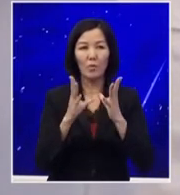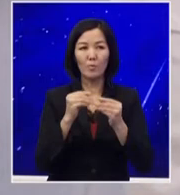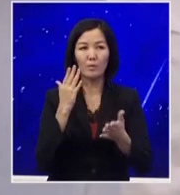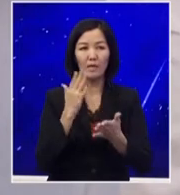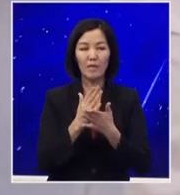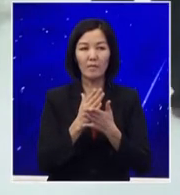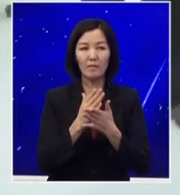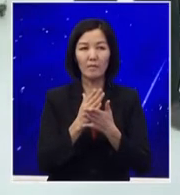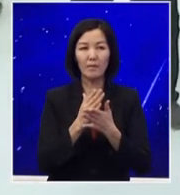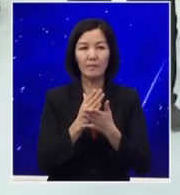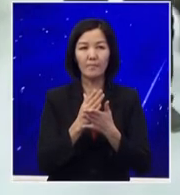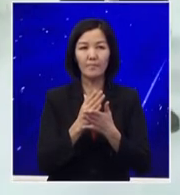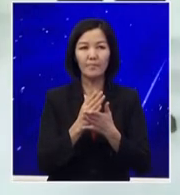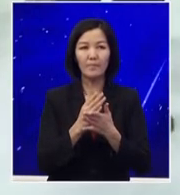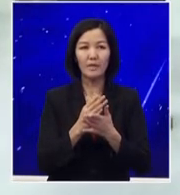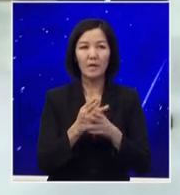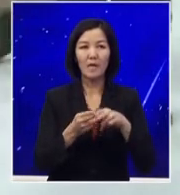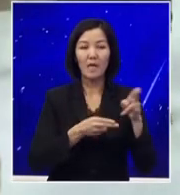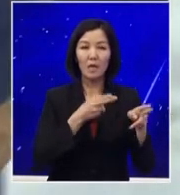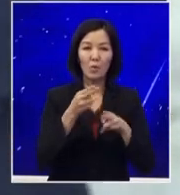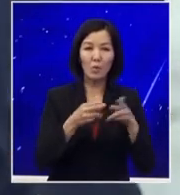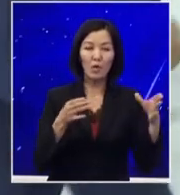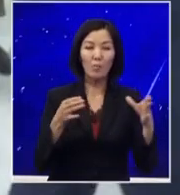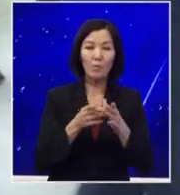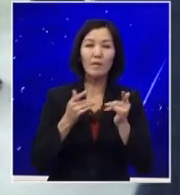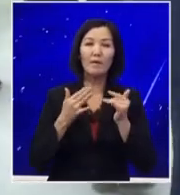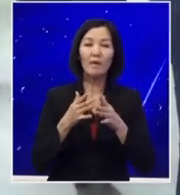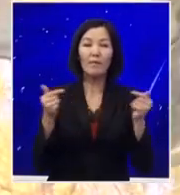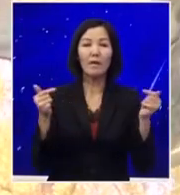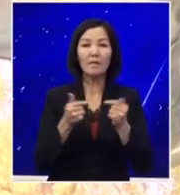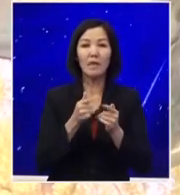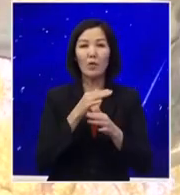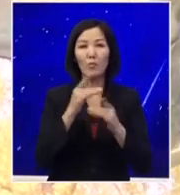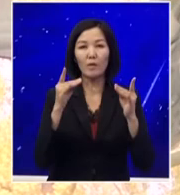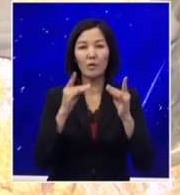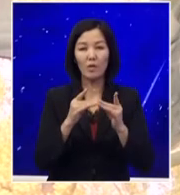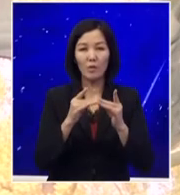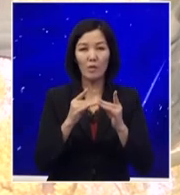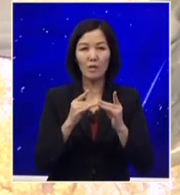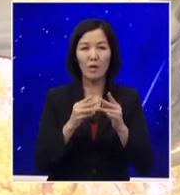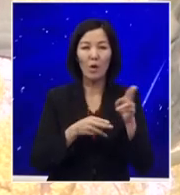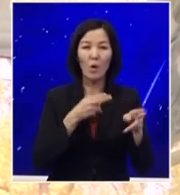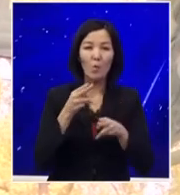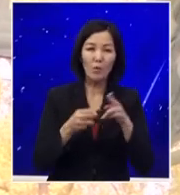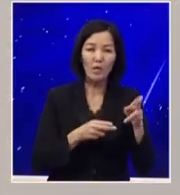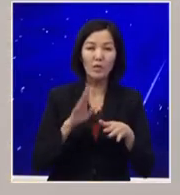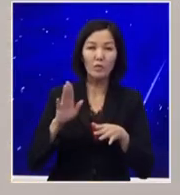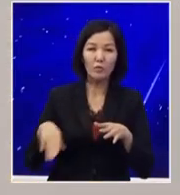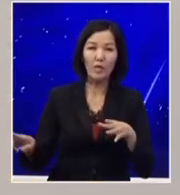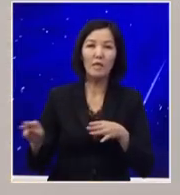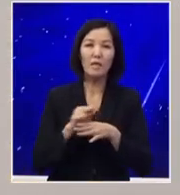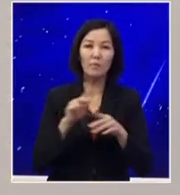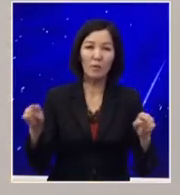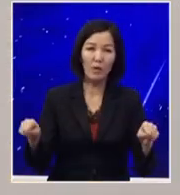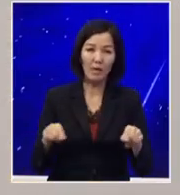бар. Хирургия бөлімінде талапқа сай. Мұндағы көп функциялы кереуеттерді айтпағанда ота жасау, отадан соңғы ем алу